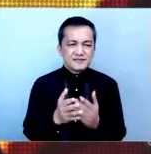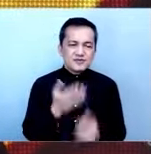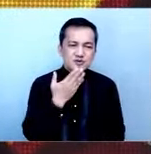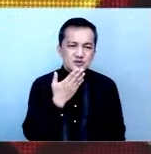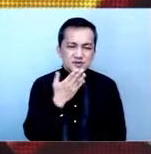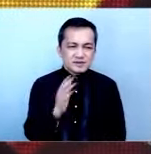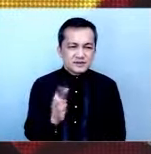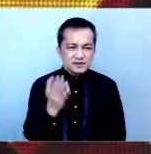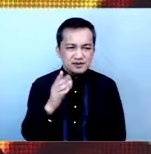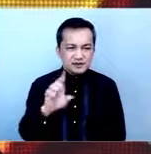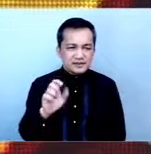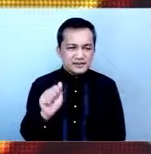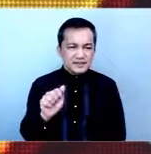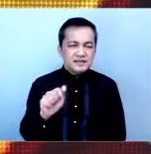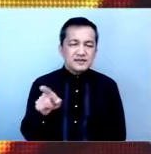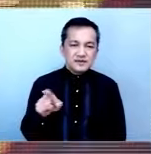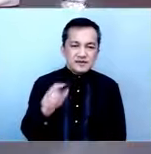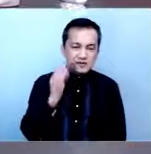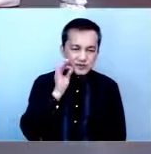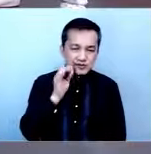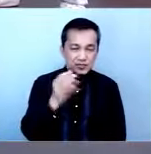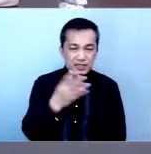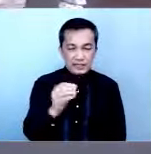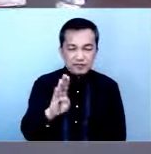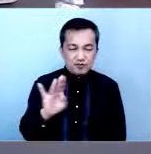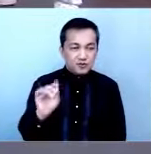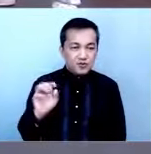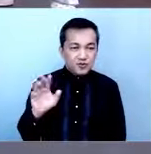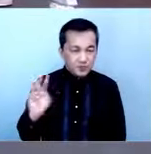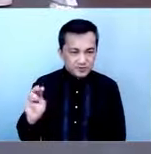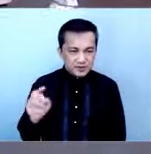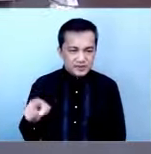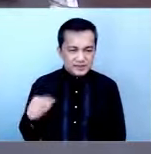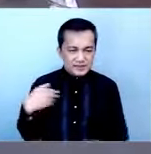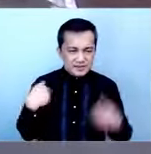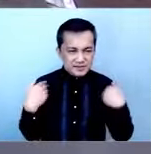umaga, Lady ng Fruits in Bloom, at syempre sa kanyang mga angels.